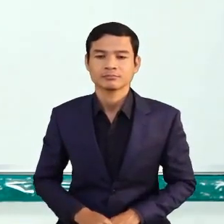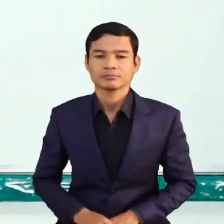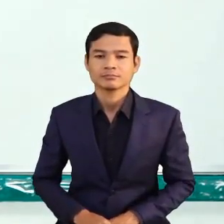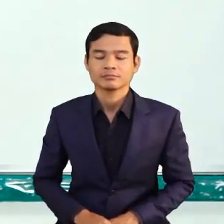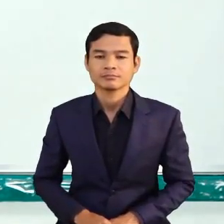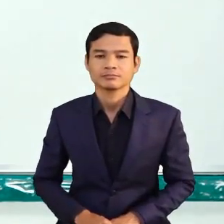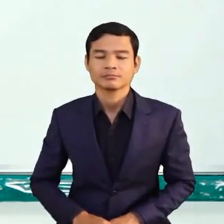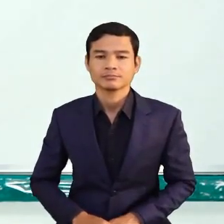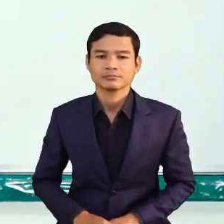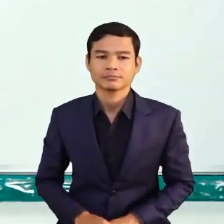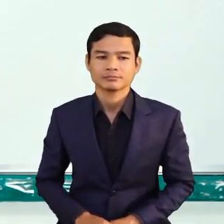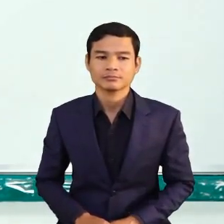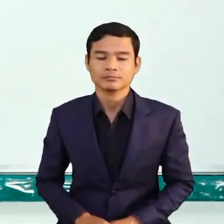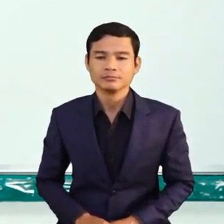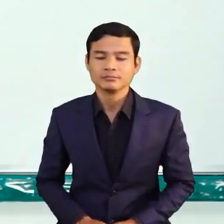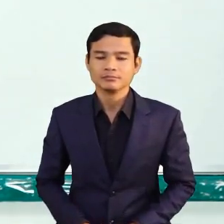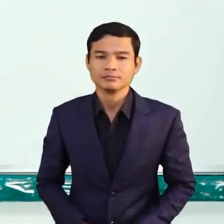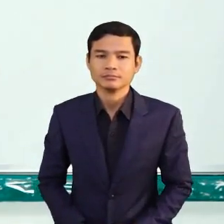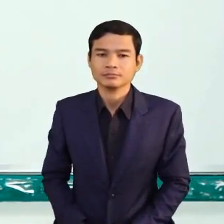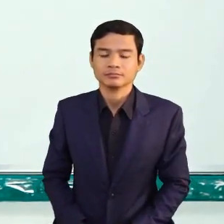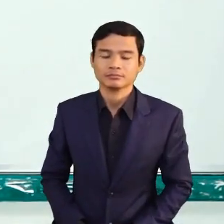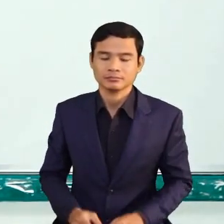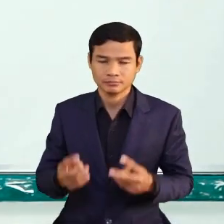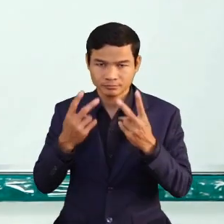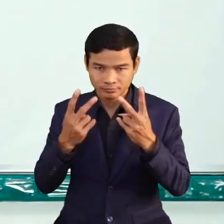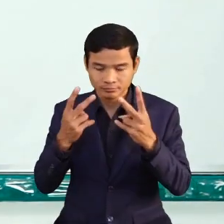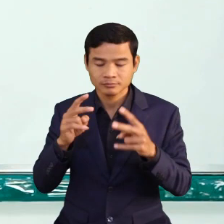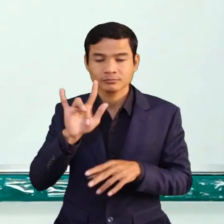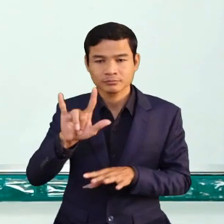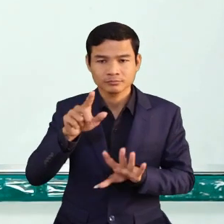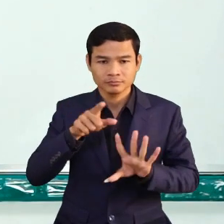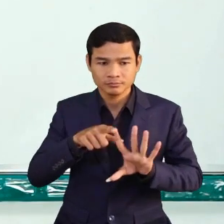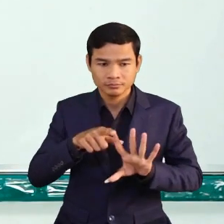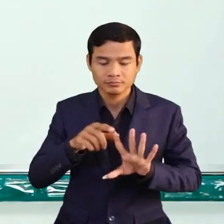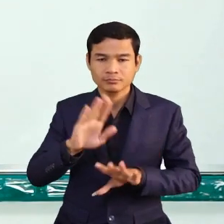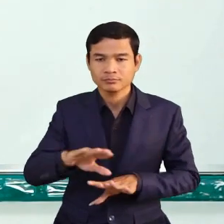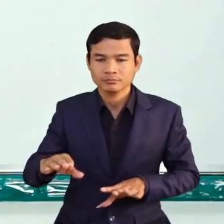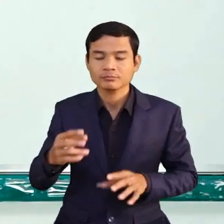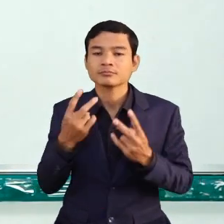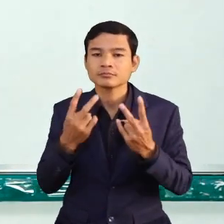ចាសង្កេតមើលប៉នេះកូនមើល